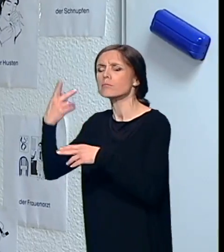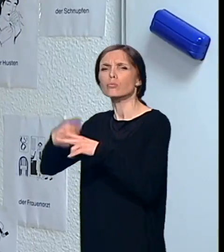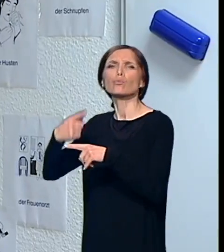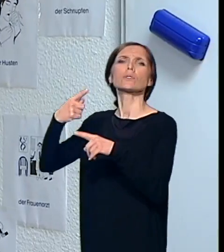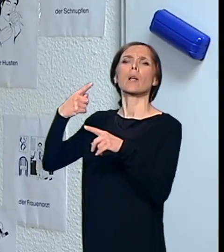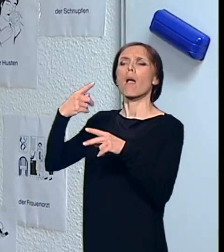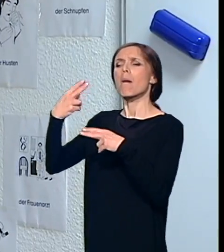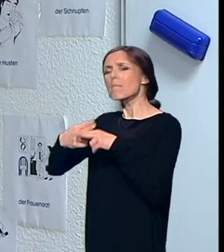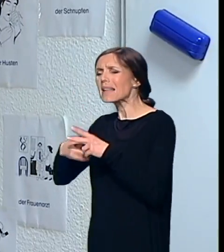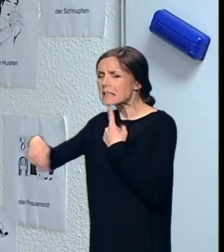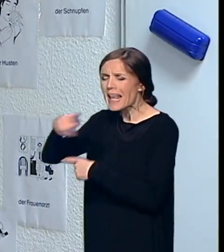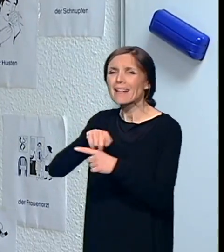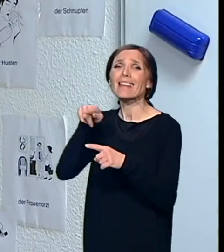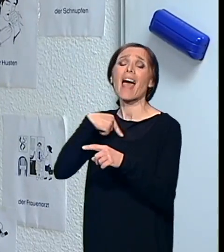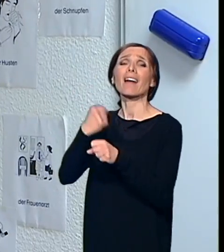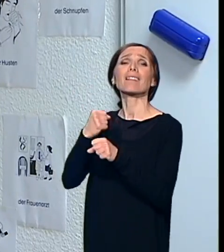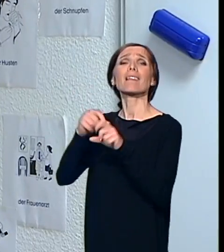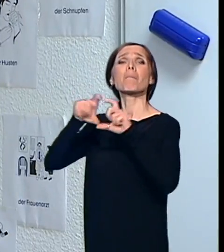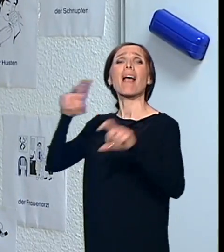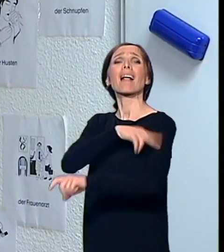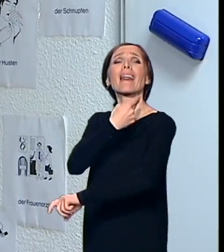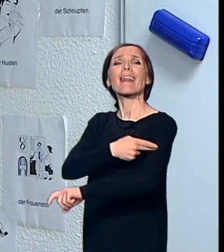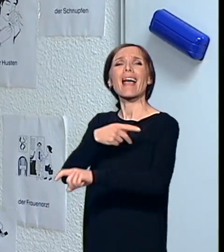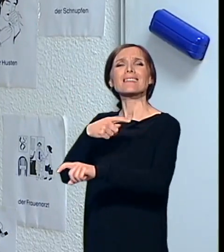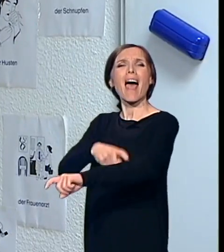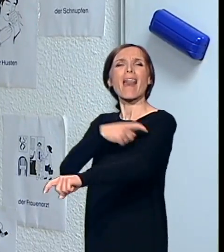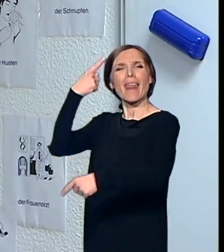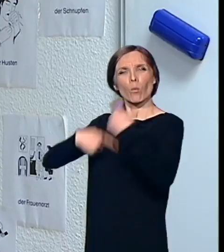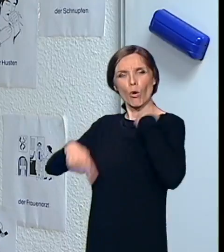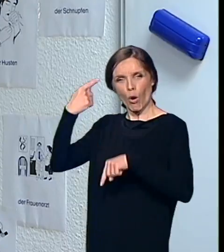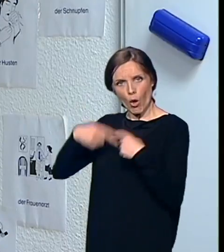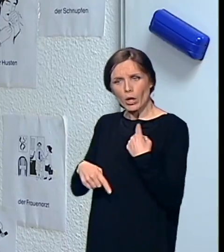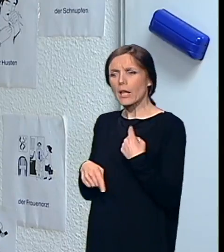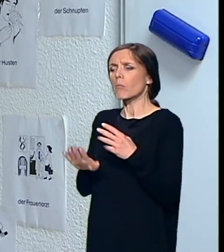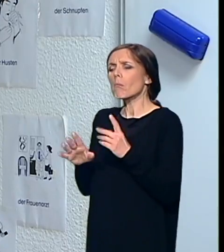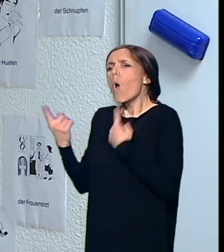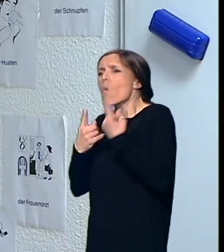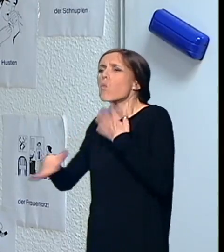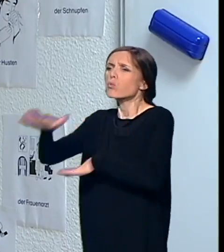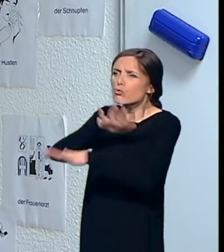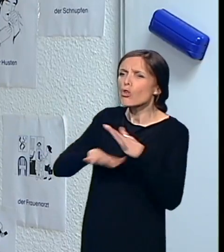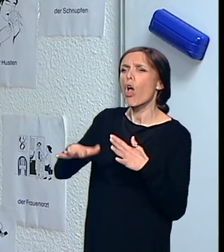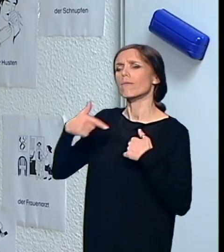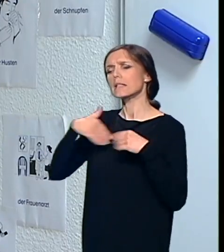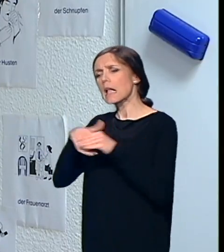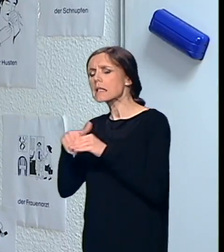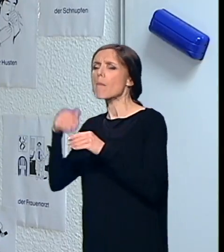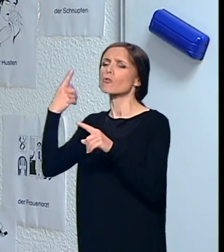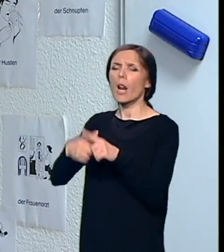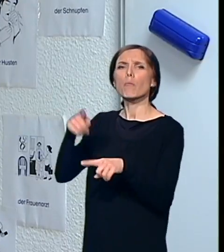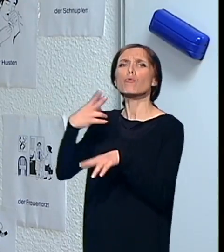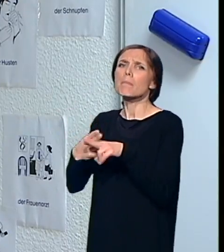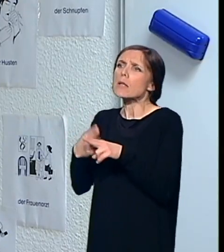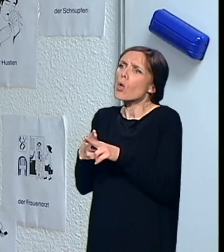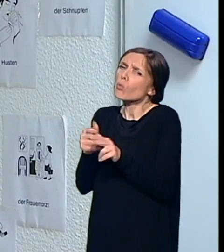neurologiju, i uslovi i za pacijente i za nas zaposlene nisu loši, ali ima nas sve manje i manje.